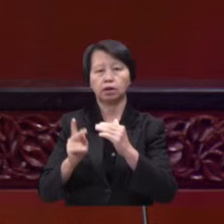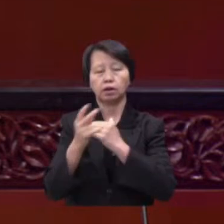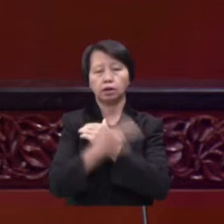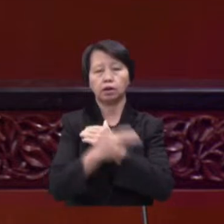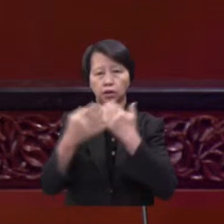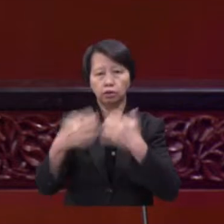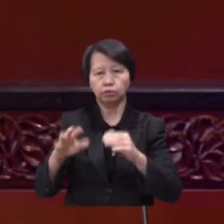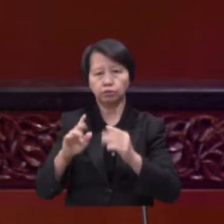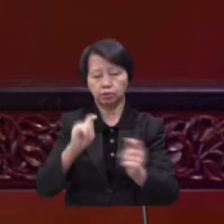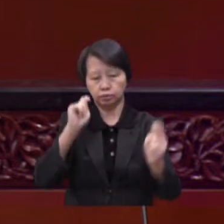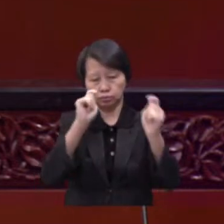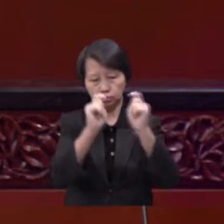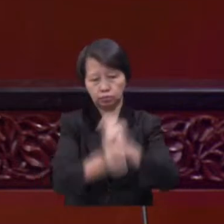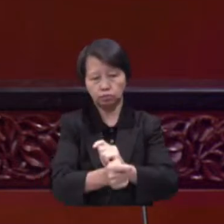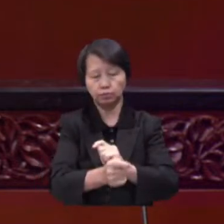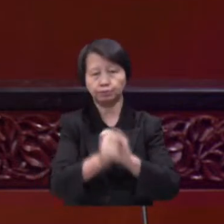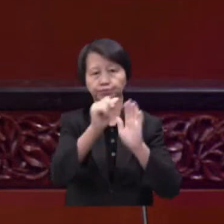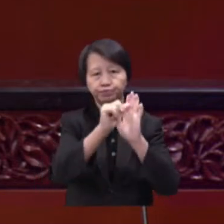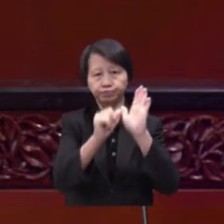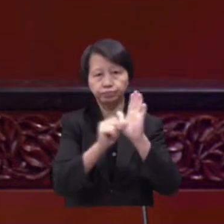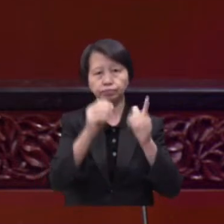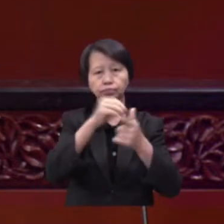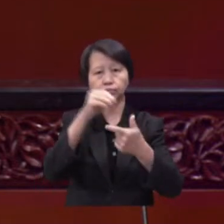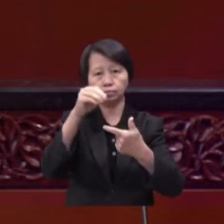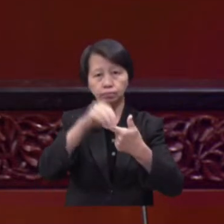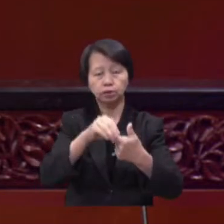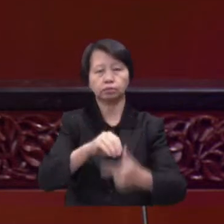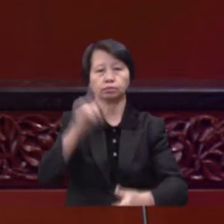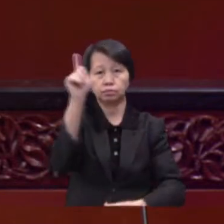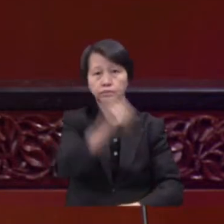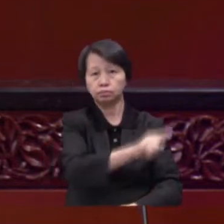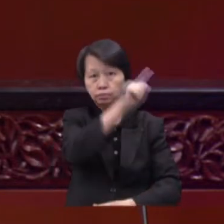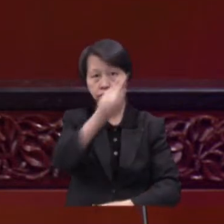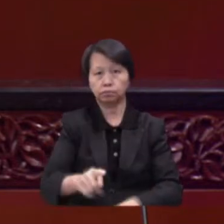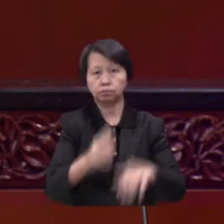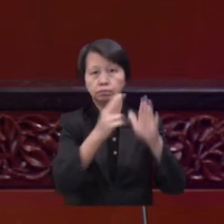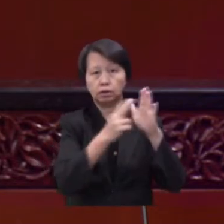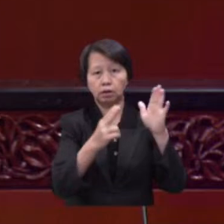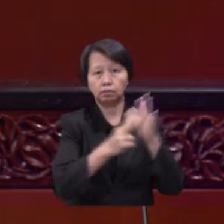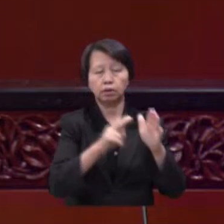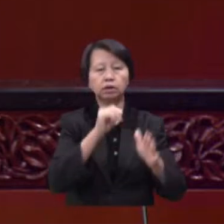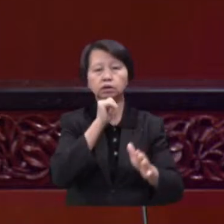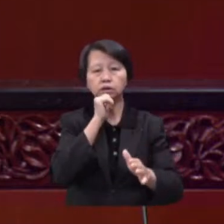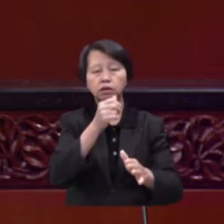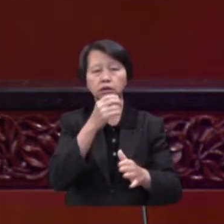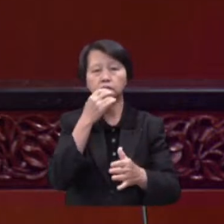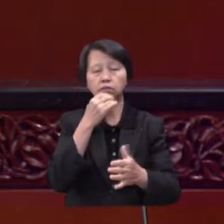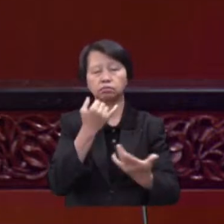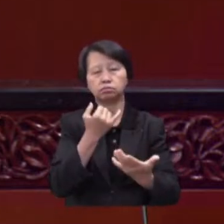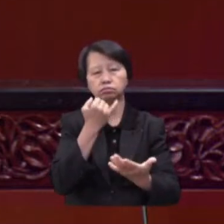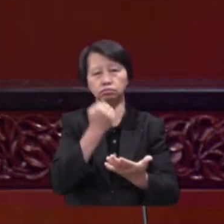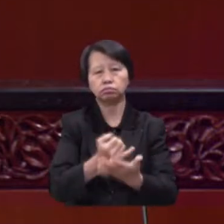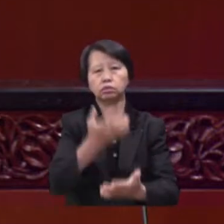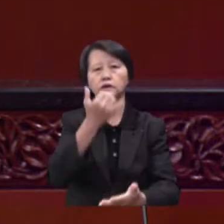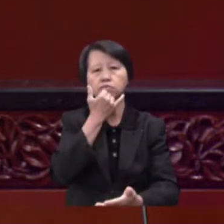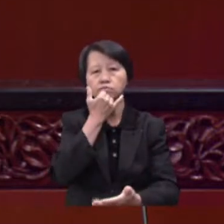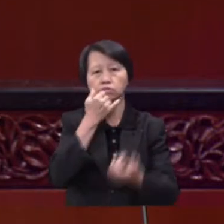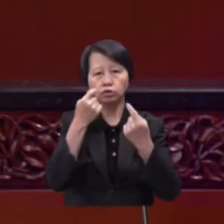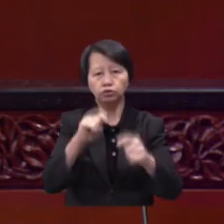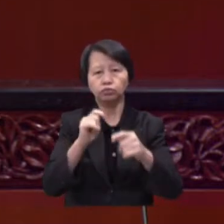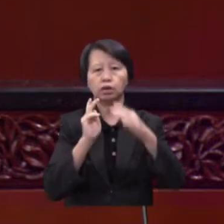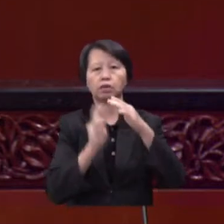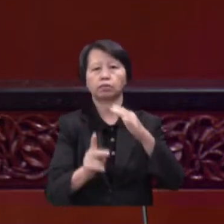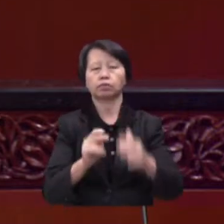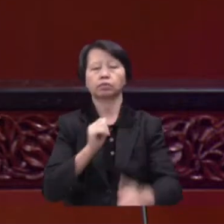yang telah memindah atau memasokan undang-undang untuk tidak menjenaikan kesalahan cobaan